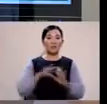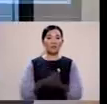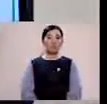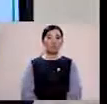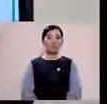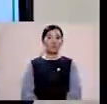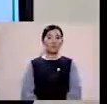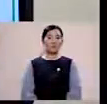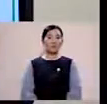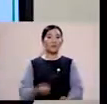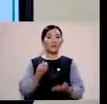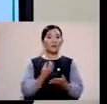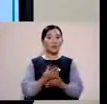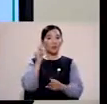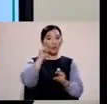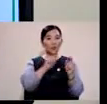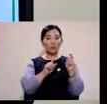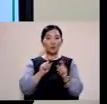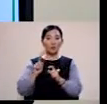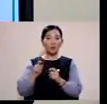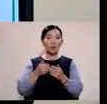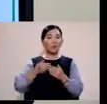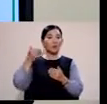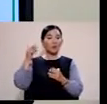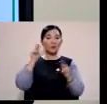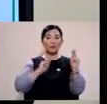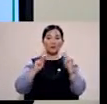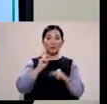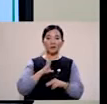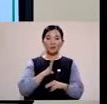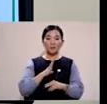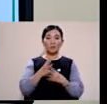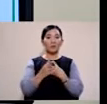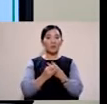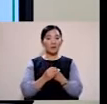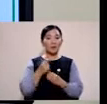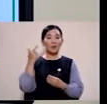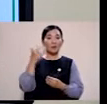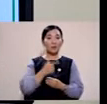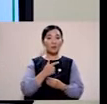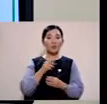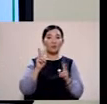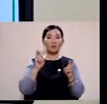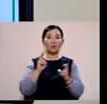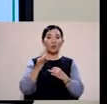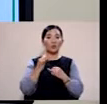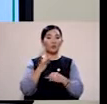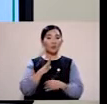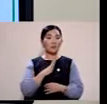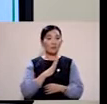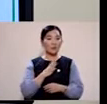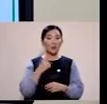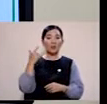ekanmiz. Qadrli o'quvchilar, o'tgan darslarimizda siz bilan grammatik mavzular haqida suhbatlashgan